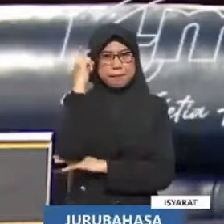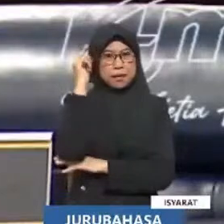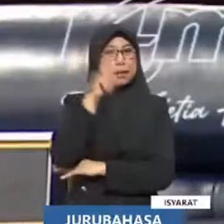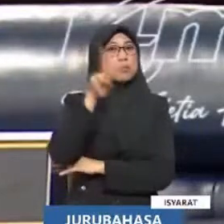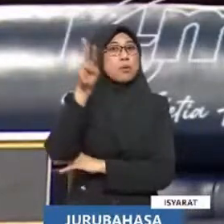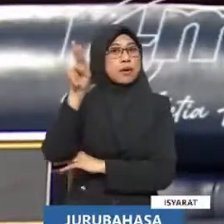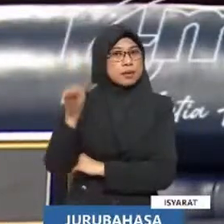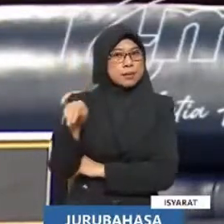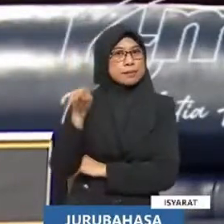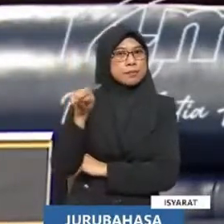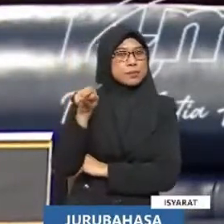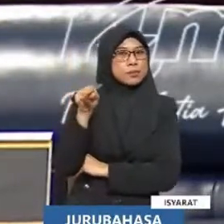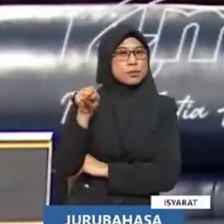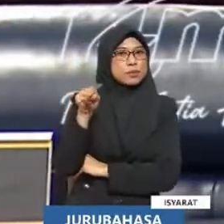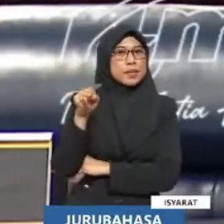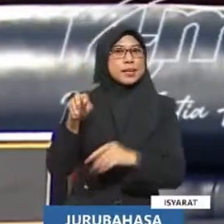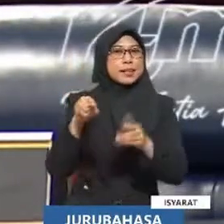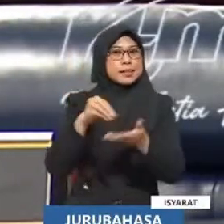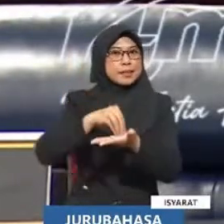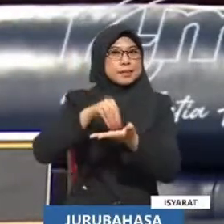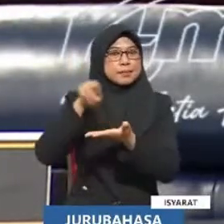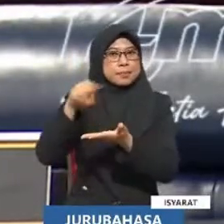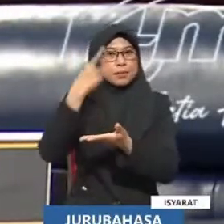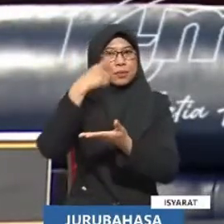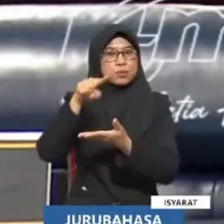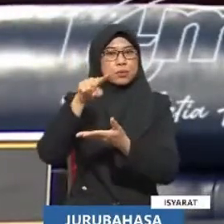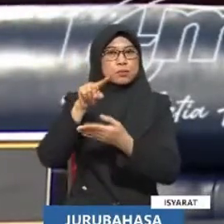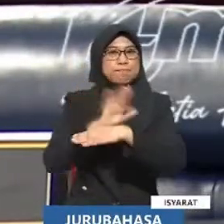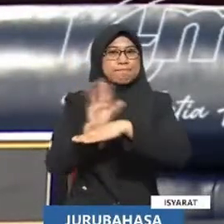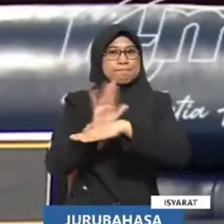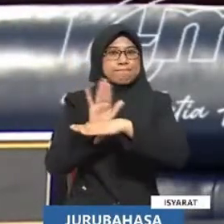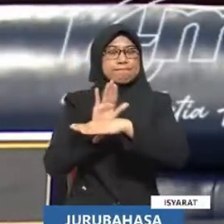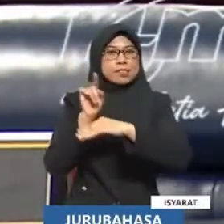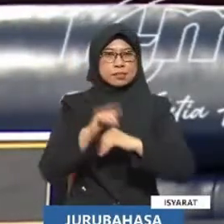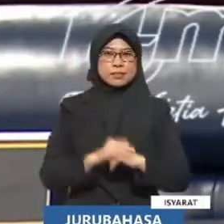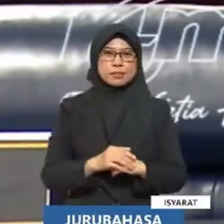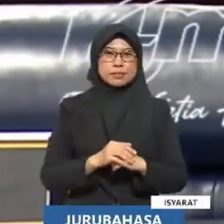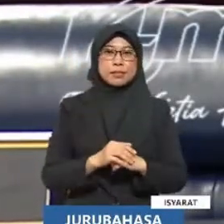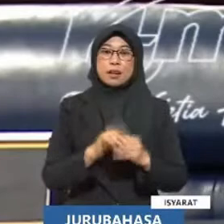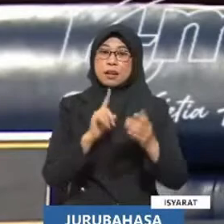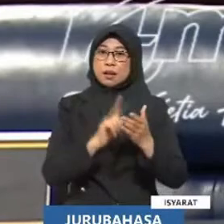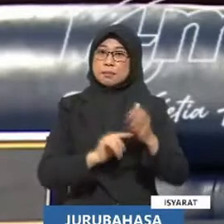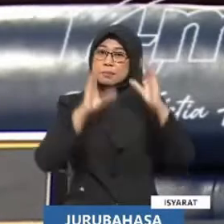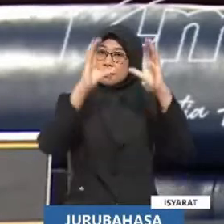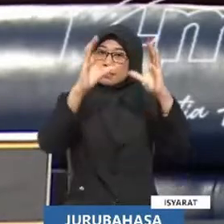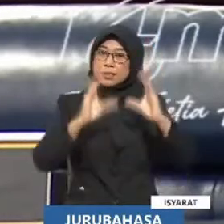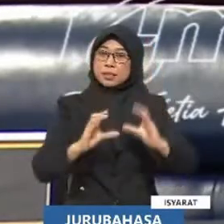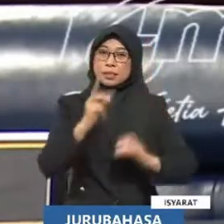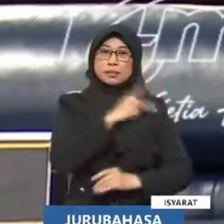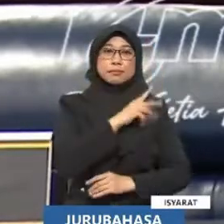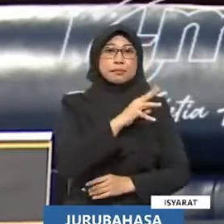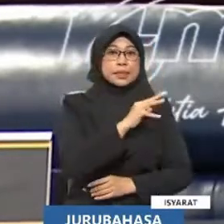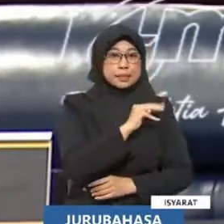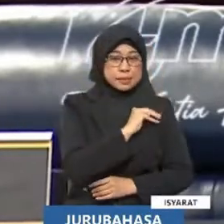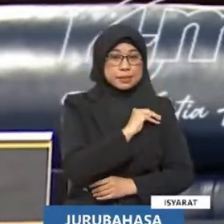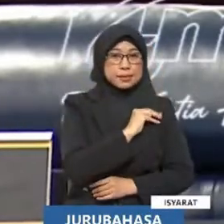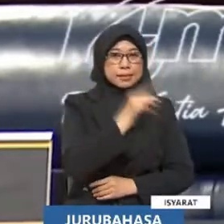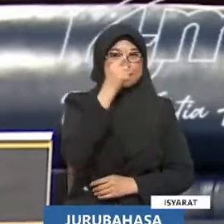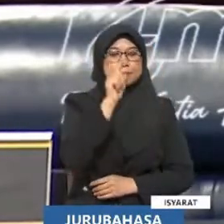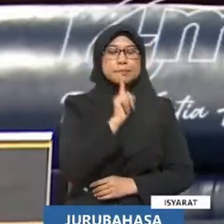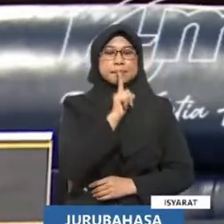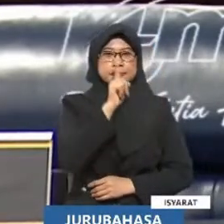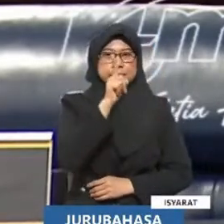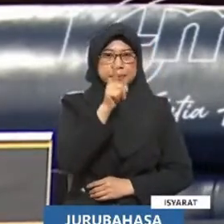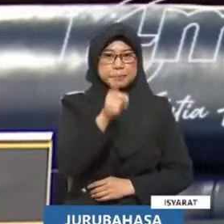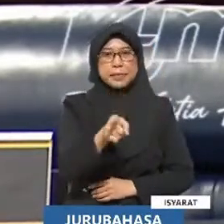B6 menjadi hak mereka soap peka amp.apk y&k langkah yang diambil oleh Kementerian supaya